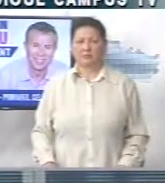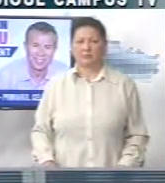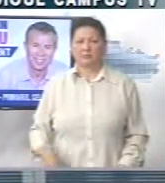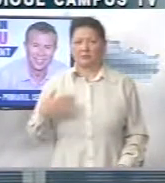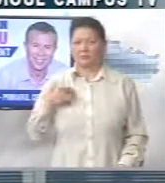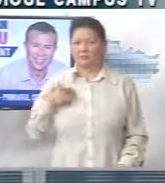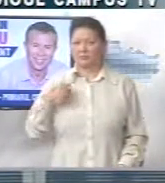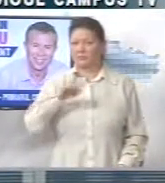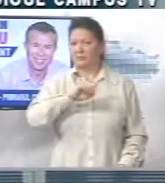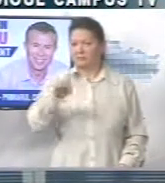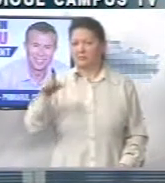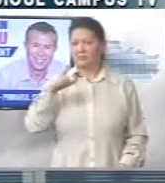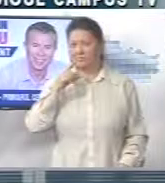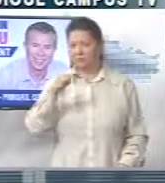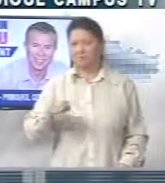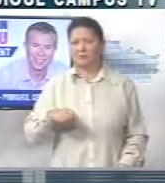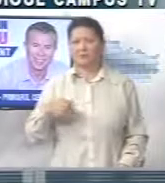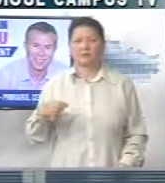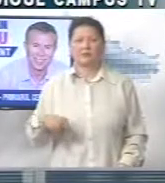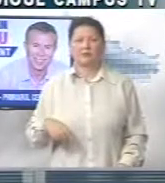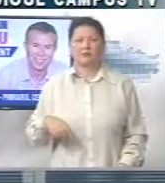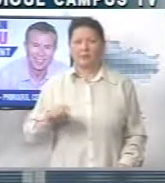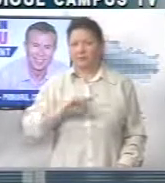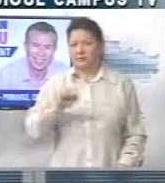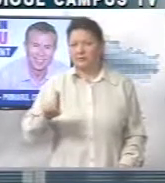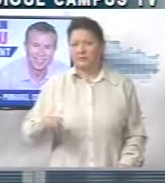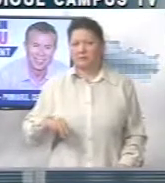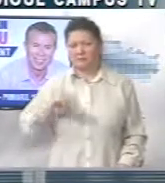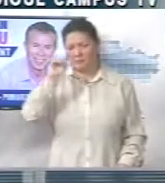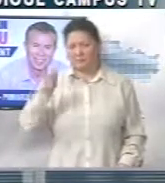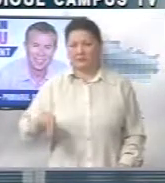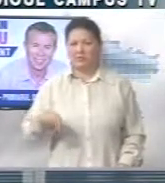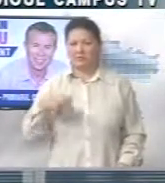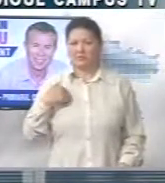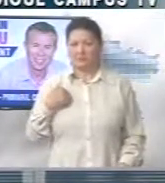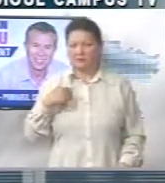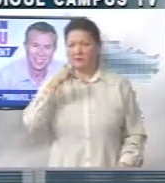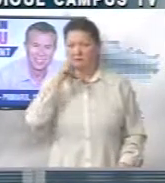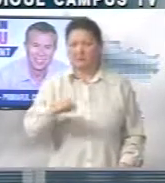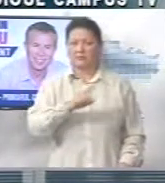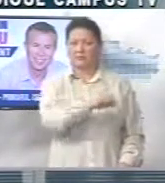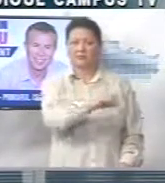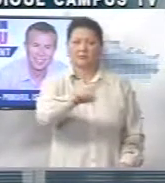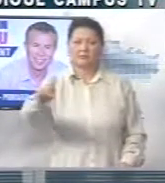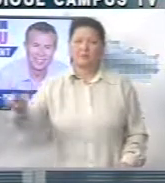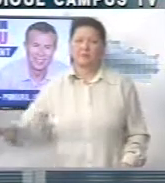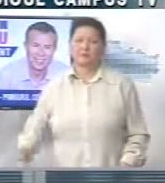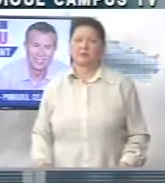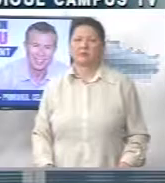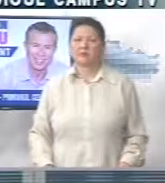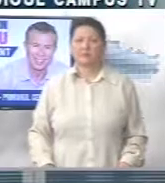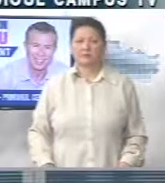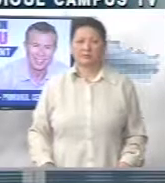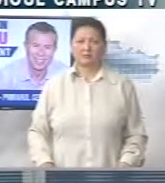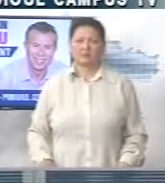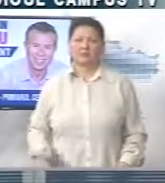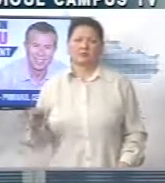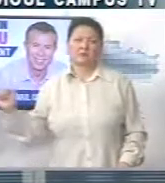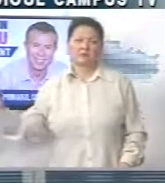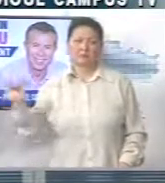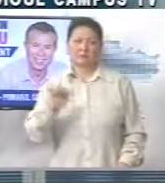sunt de acord cu un sistem sau altul. Eu spun că toate componentele în sistemul de transport